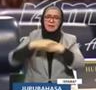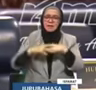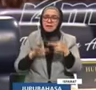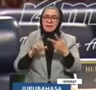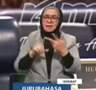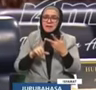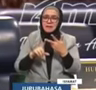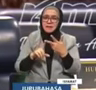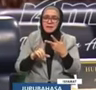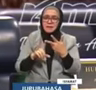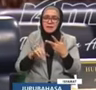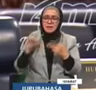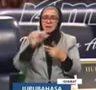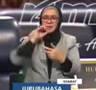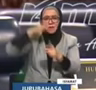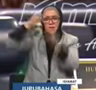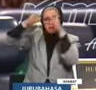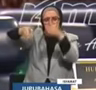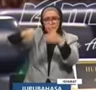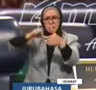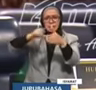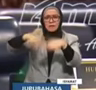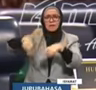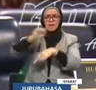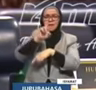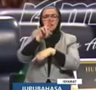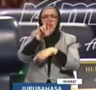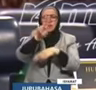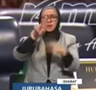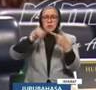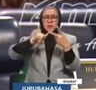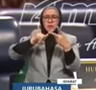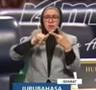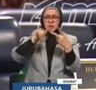Bukan saja di Sulawesi Selatan